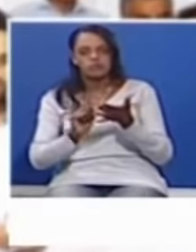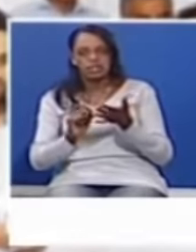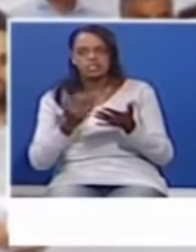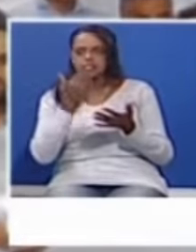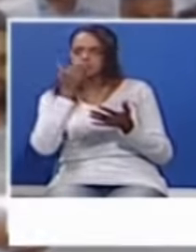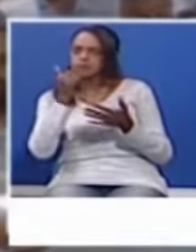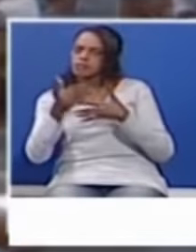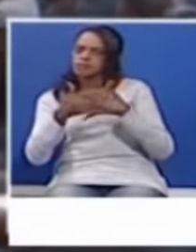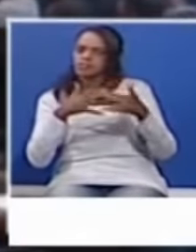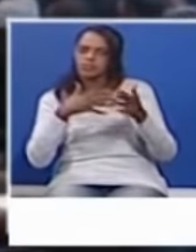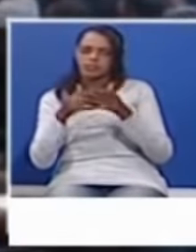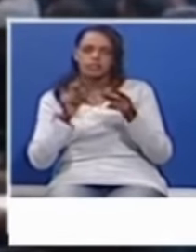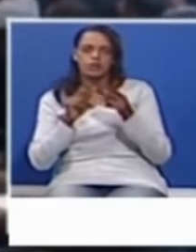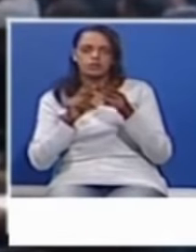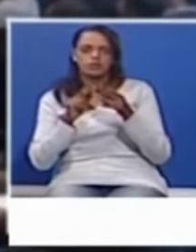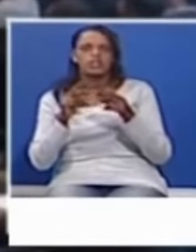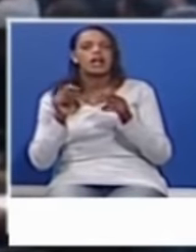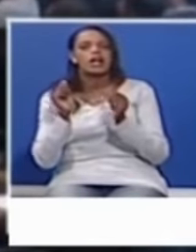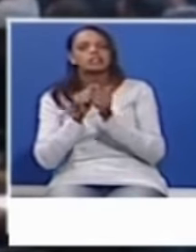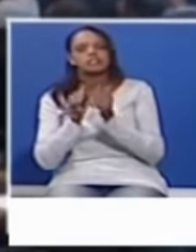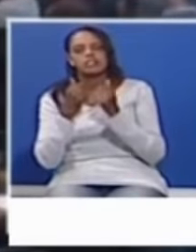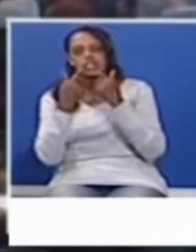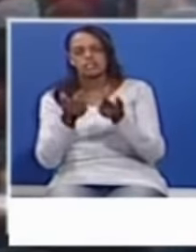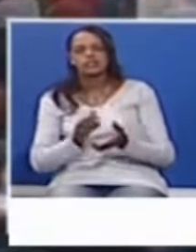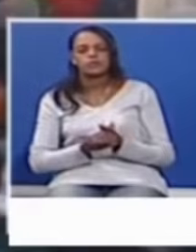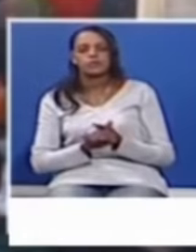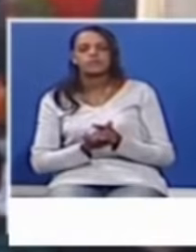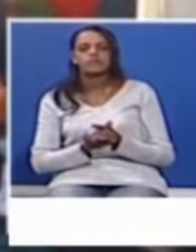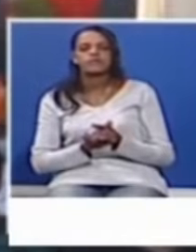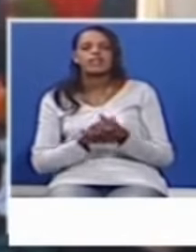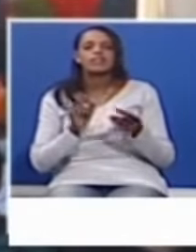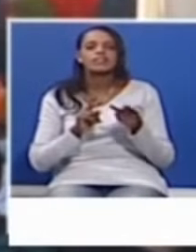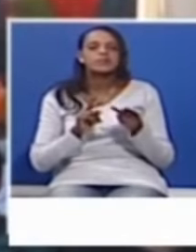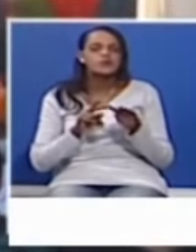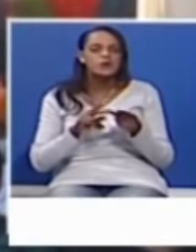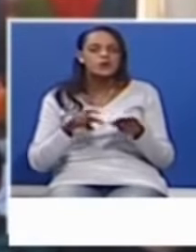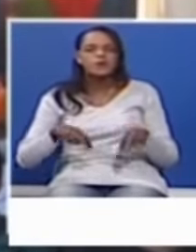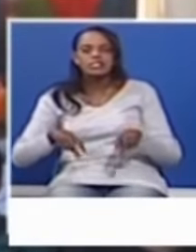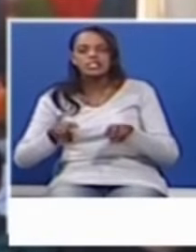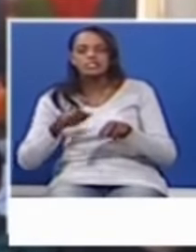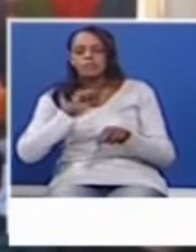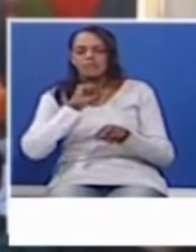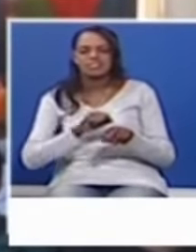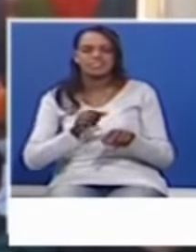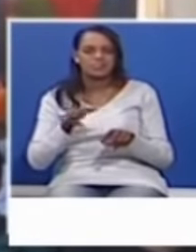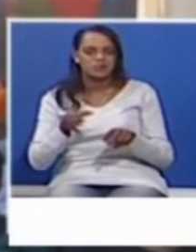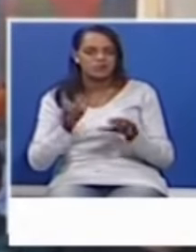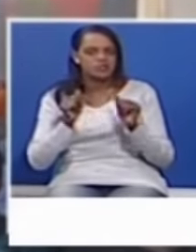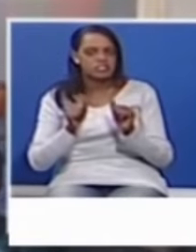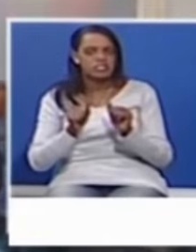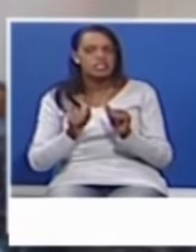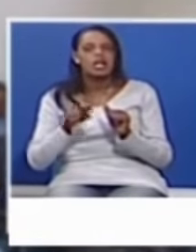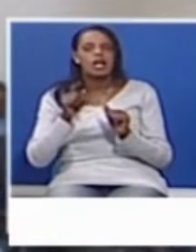ብዝበለፀ ክነጥፉ ዝብሉን ካልኦትን ውሳነታትን ለቦታትን ኣሕሊፎም እዚ ከምዚ ኢሉ እንከሎ ምንቅስቃስ መንእሰያት ህዝባዊ ግንባር ናይ ዲሞክራሲን ፍትሕን